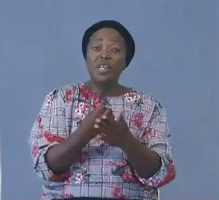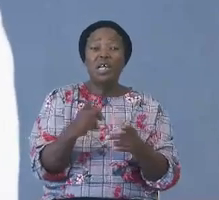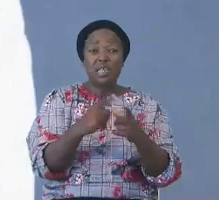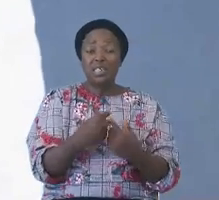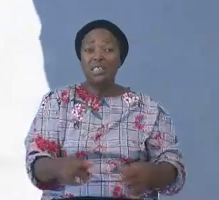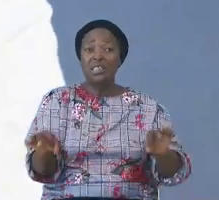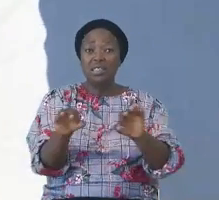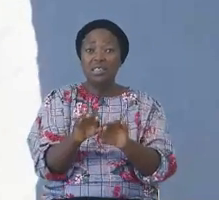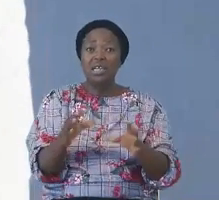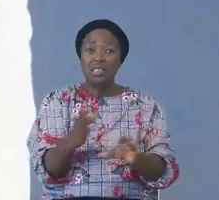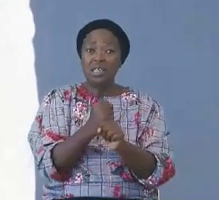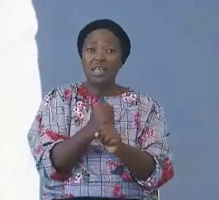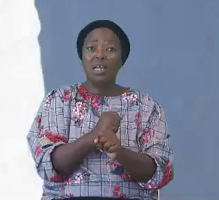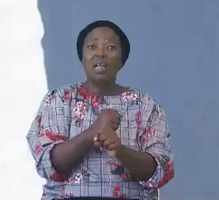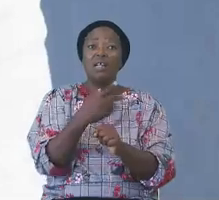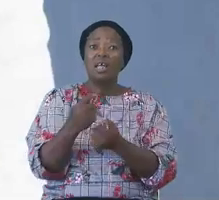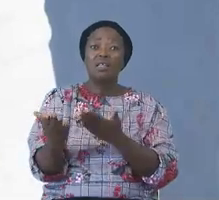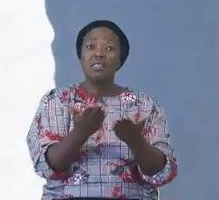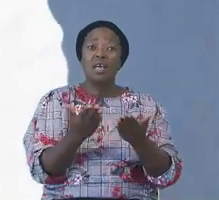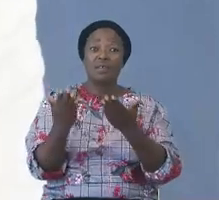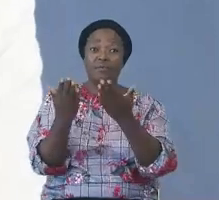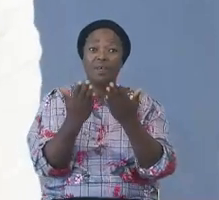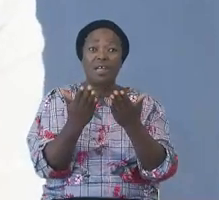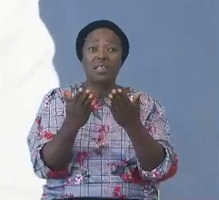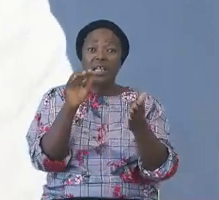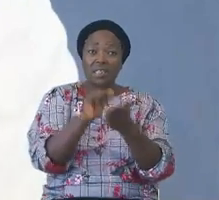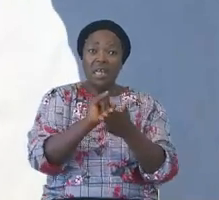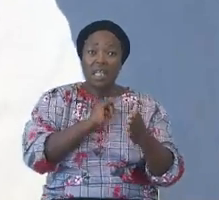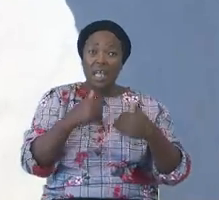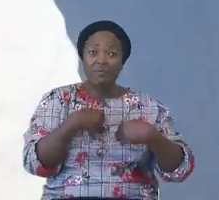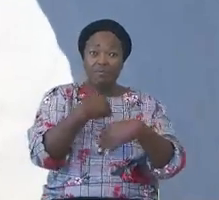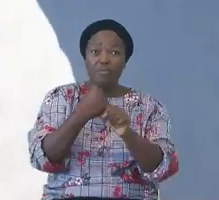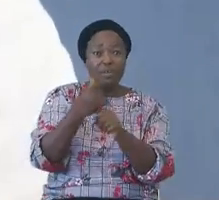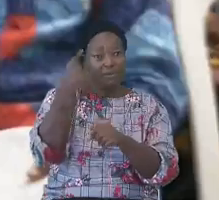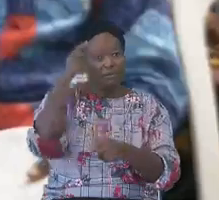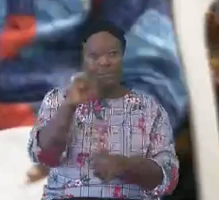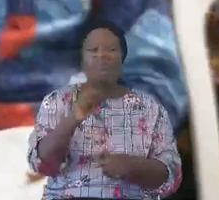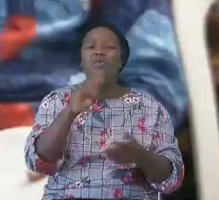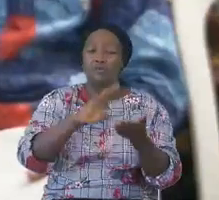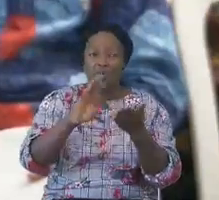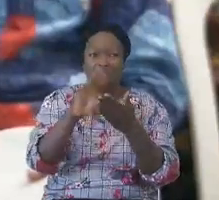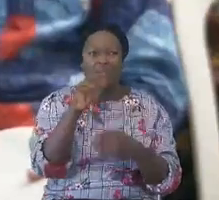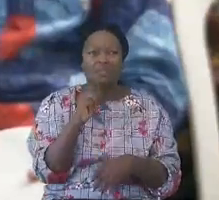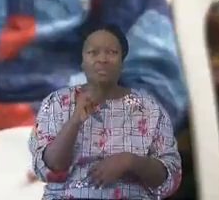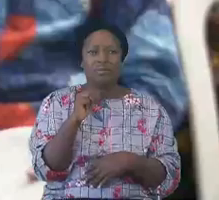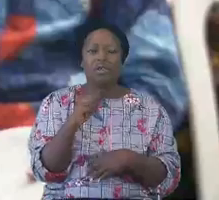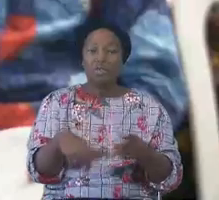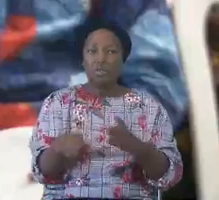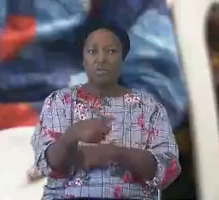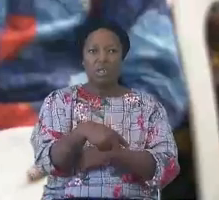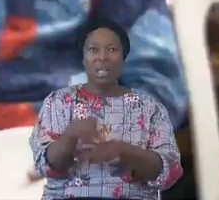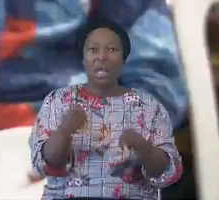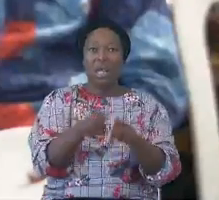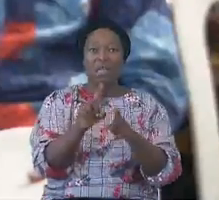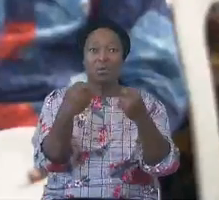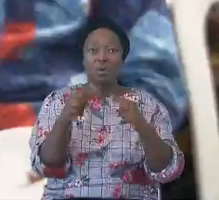comme ils acceptent la valeur, ils acceptent l'évidence, ils acceptent le sacrifice